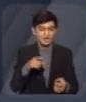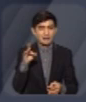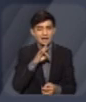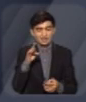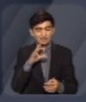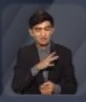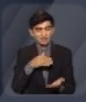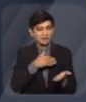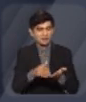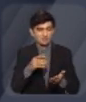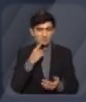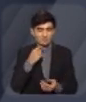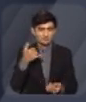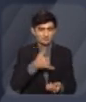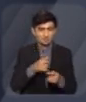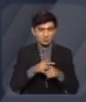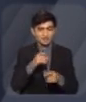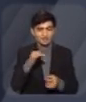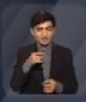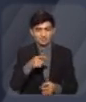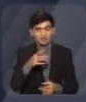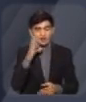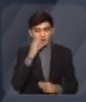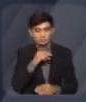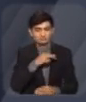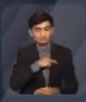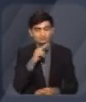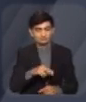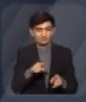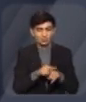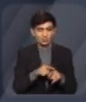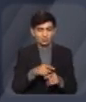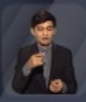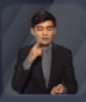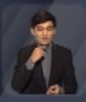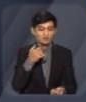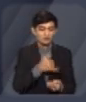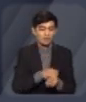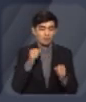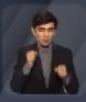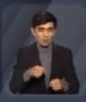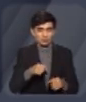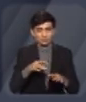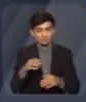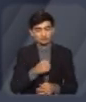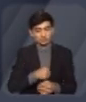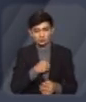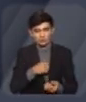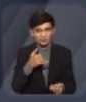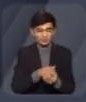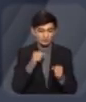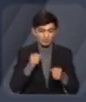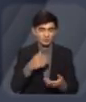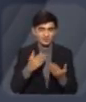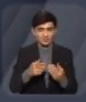далее соображениям. Она может привести к смерти того же пациента. Кофе можно употреблять, можно злоупотреблять и можно получить